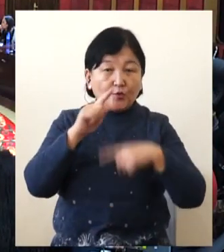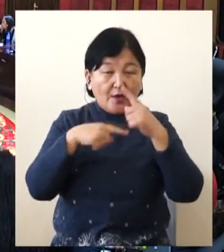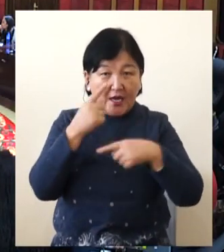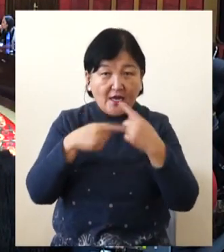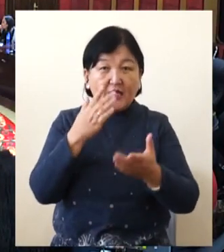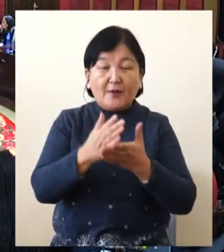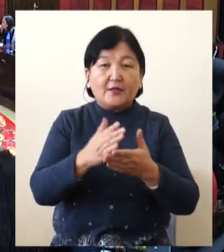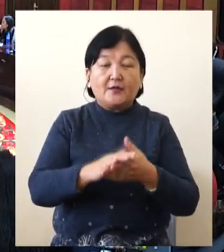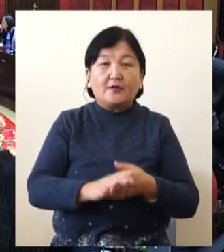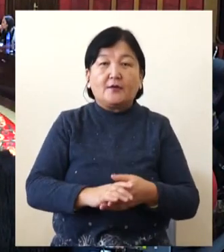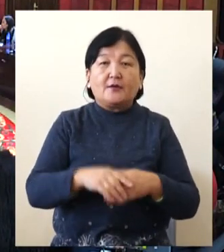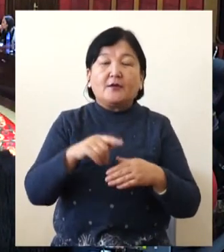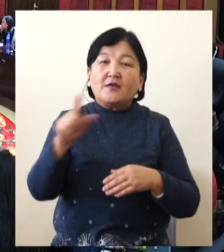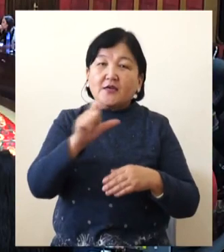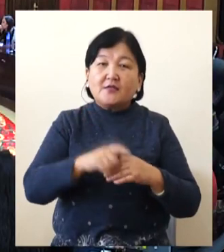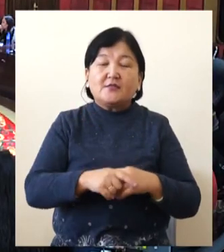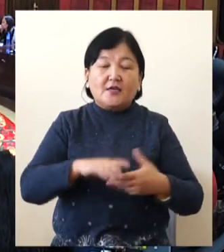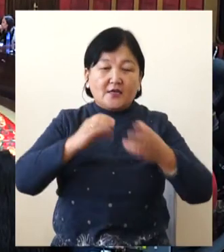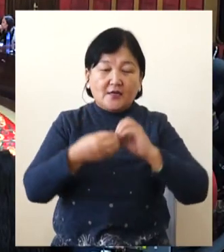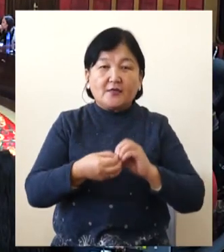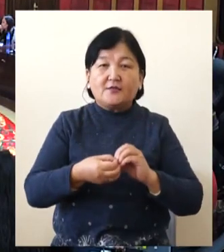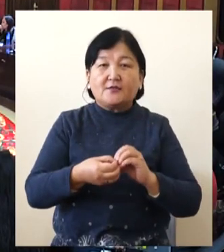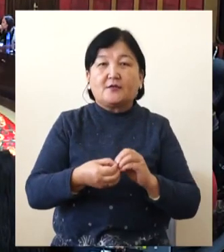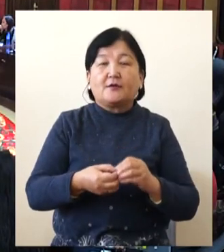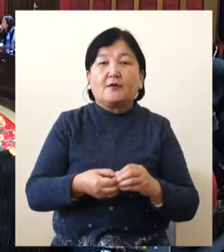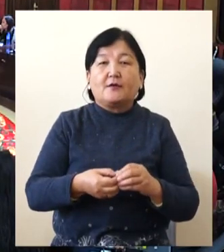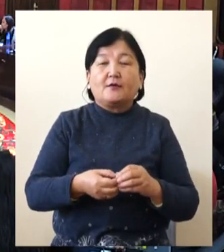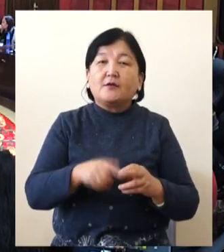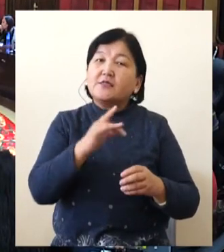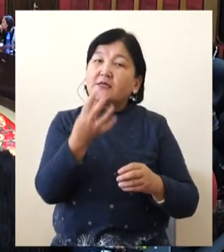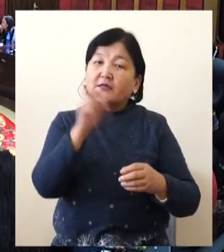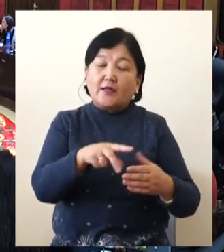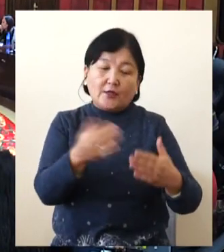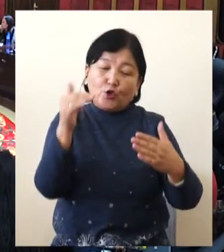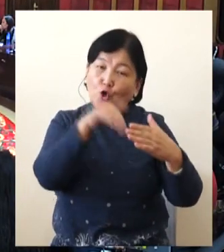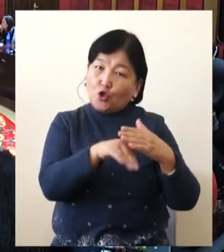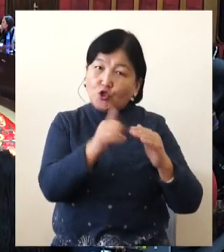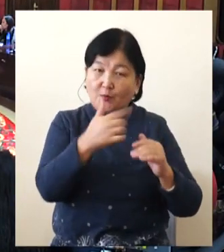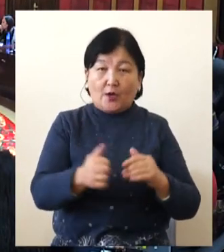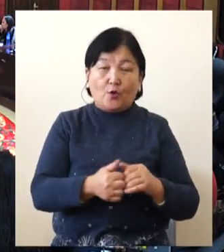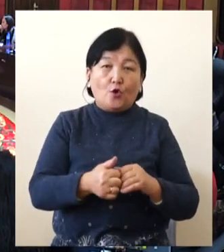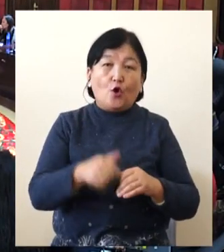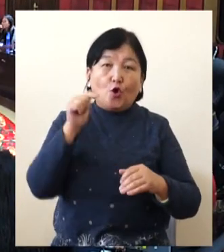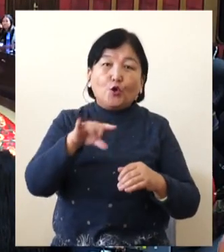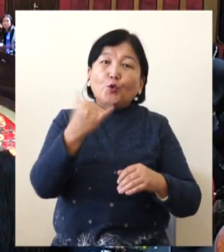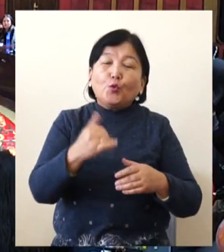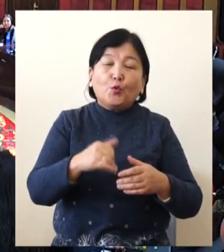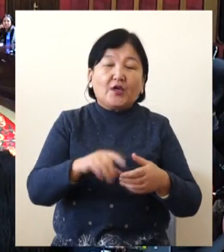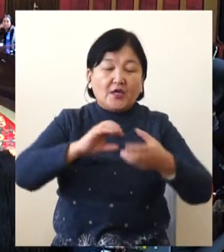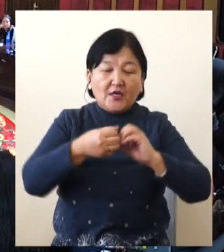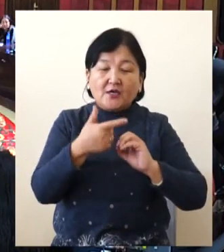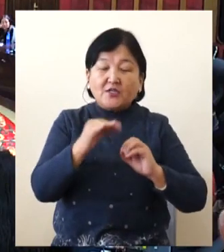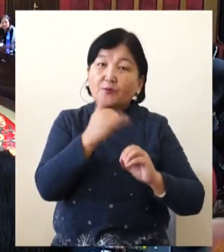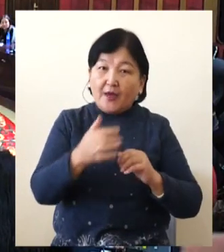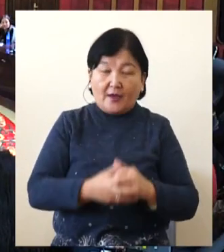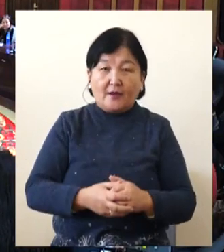Одоо тайлбар хөлөөний зардал хэзээ хийсэн юм тийм ч одоо зардалтай тооцоод өнгөрсөн зардал ч юм уу одоо юуг нь хэлэхэд